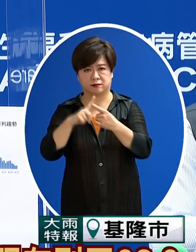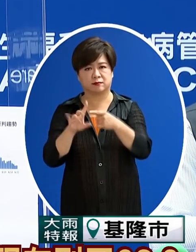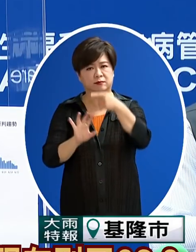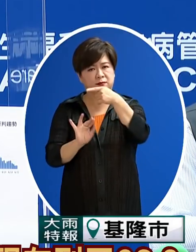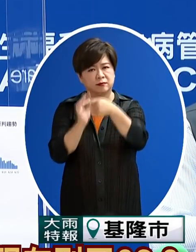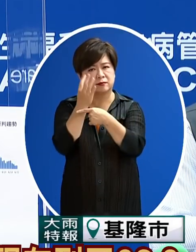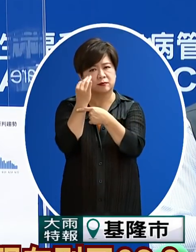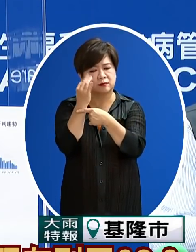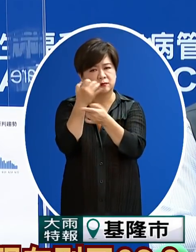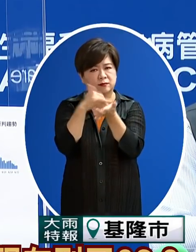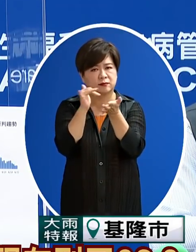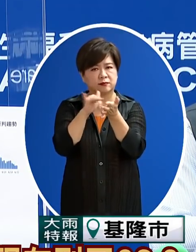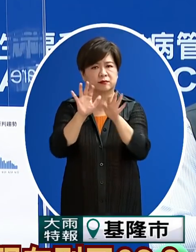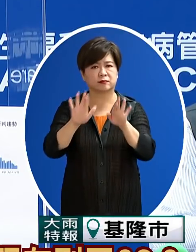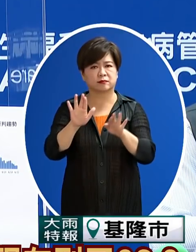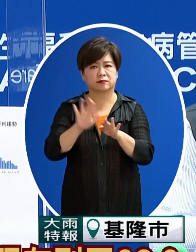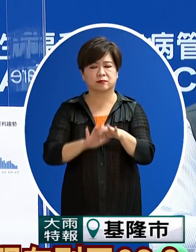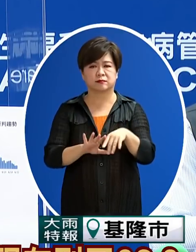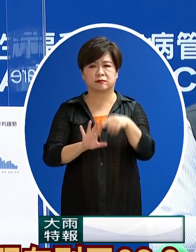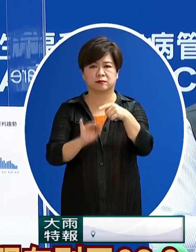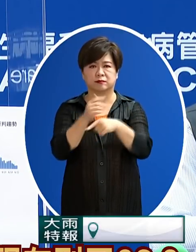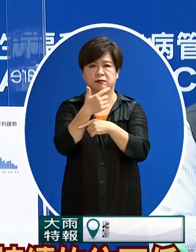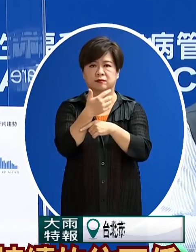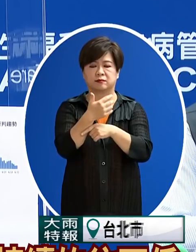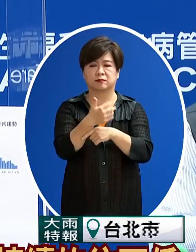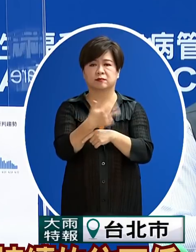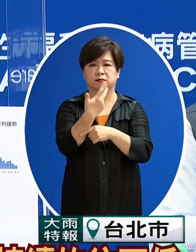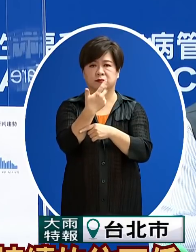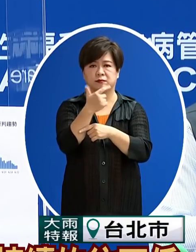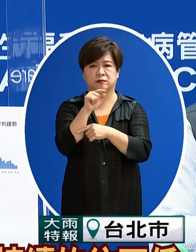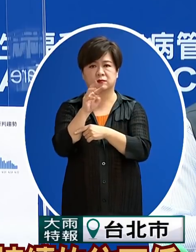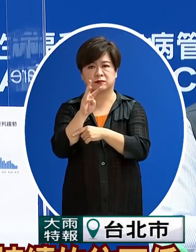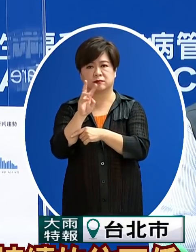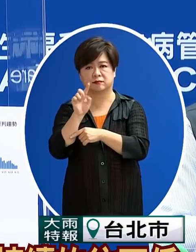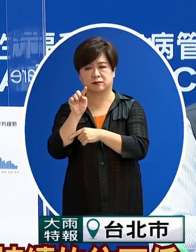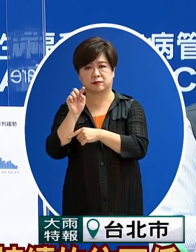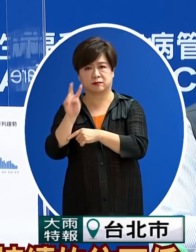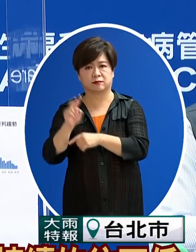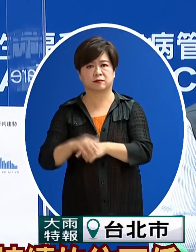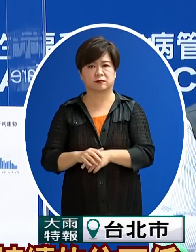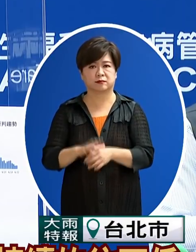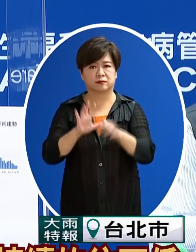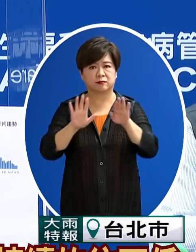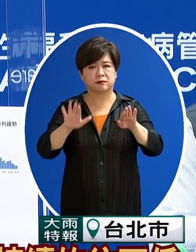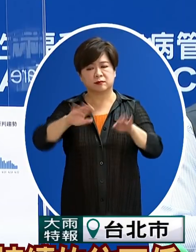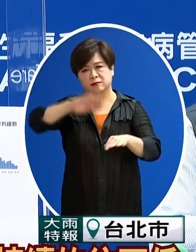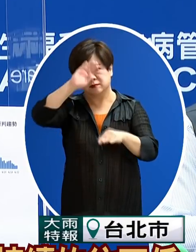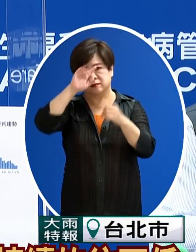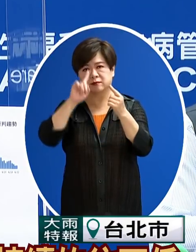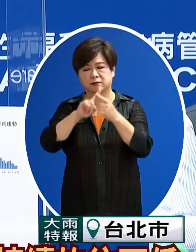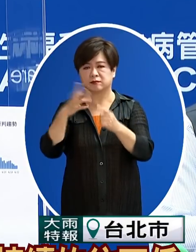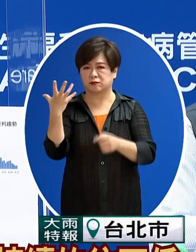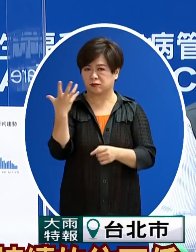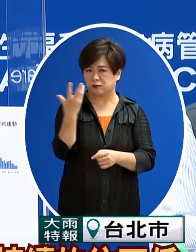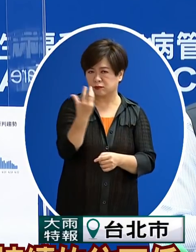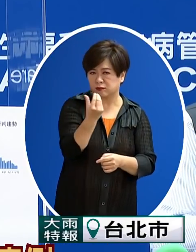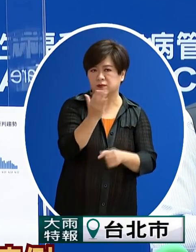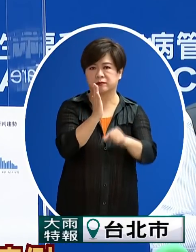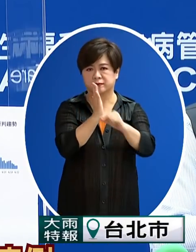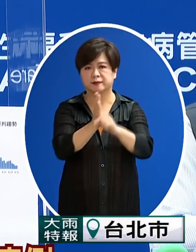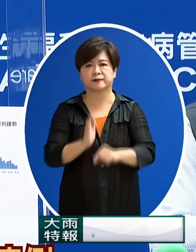分比结隔离百分比现在到了63.2%，那住院的病人现在也相对的持续的往下